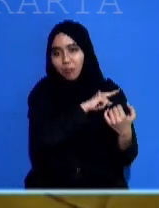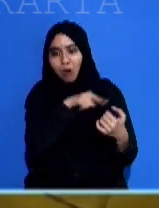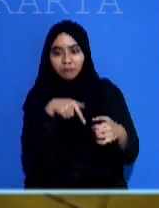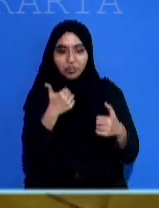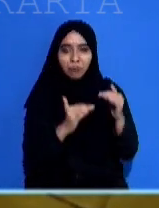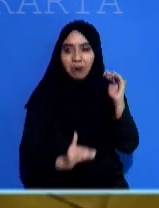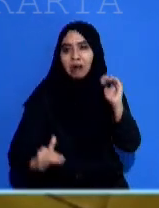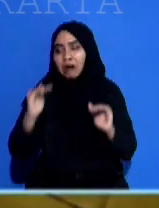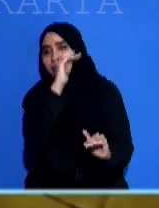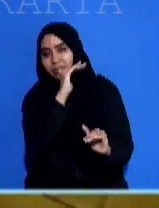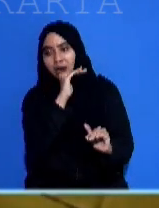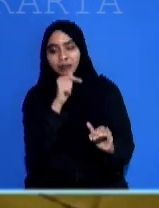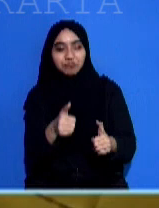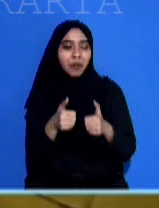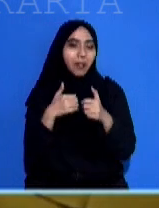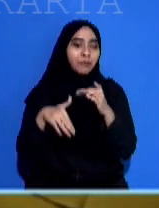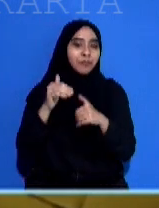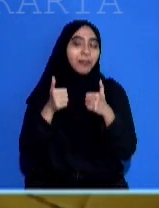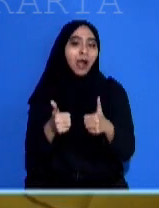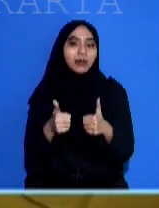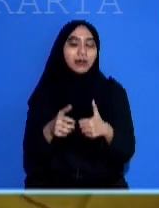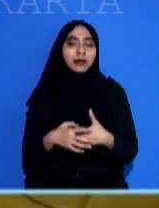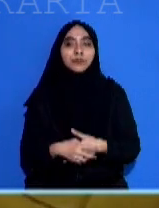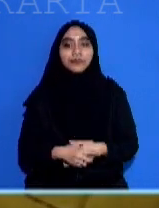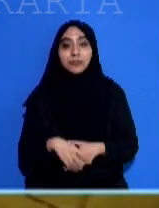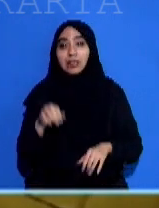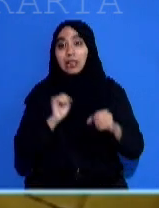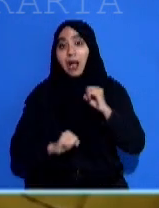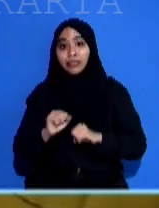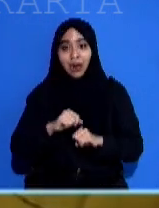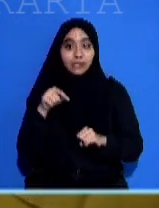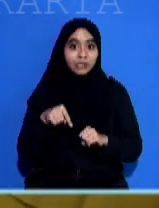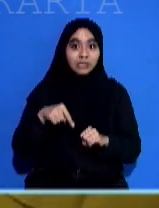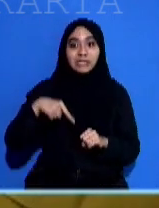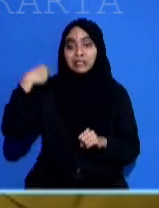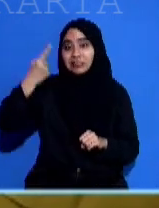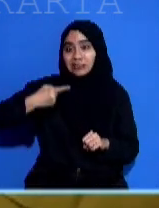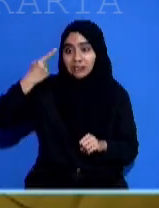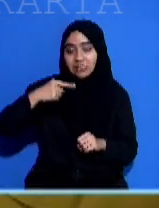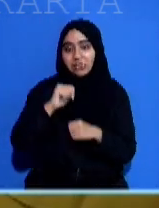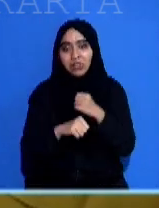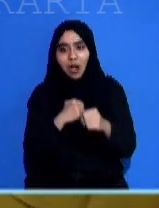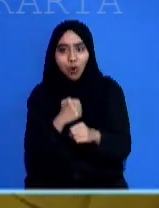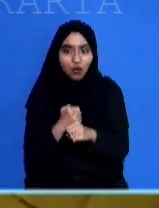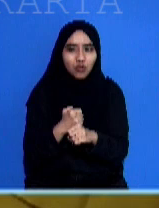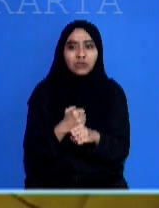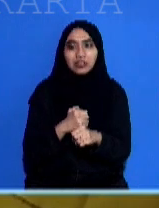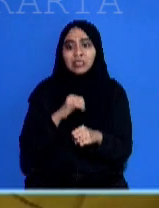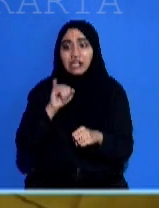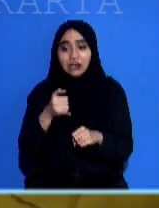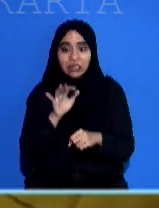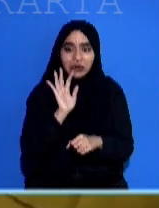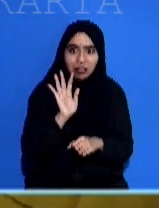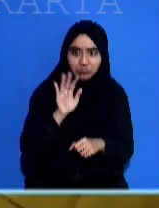ke jenjang Lebi baik lagi Kemudian kegiatan ini diadakan tiap tahun jadi dengan begitu nanti